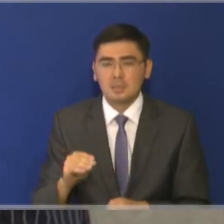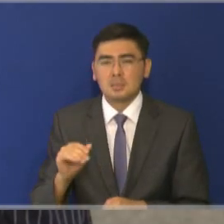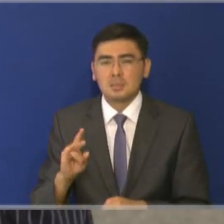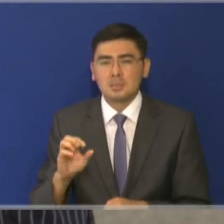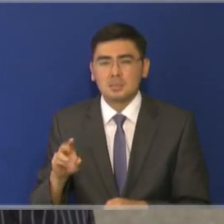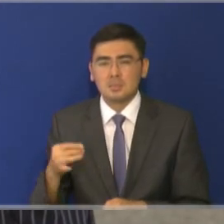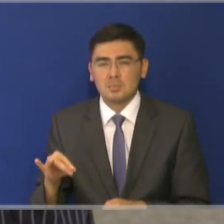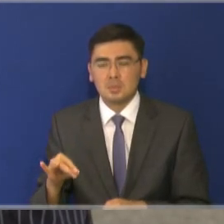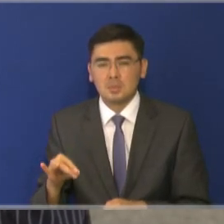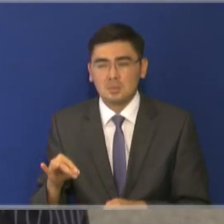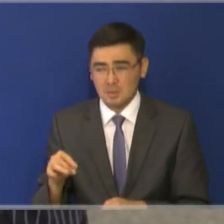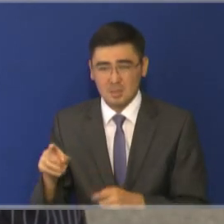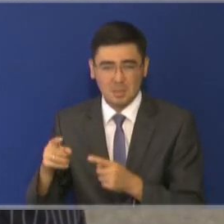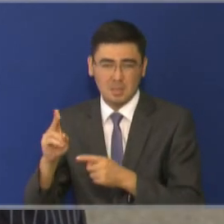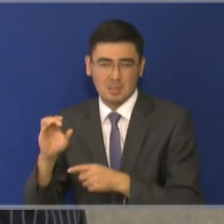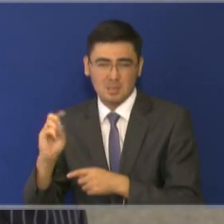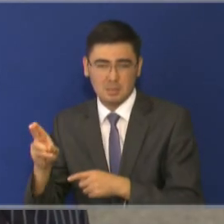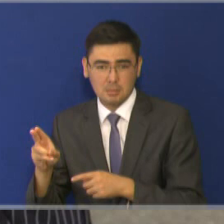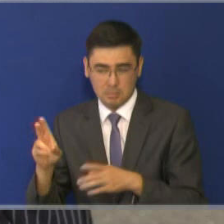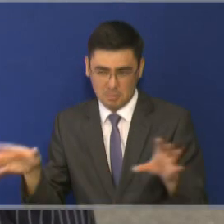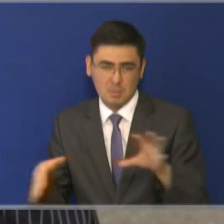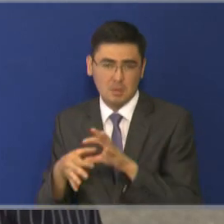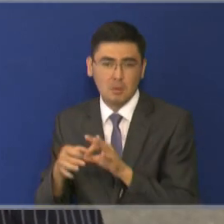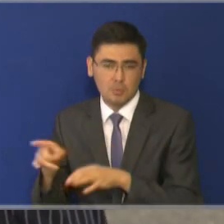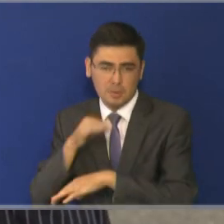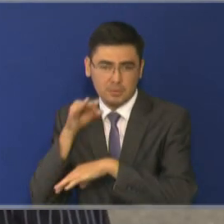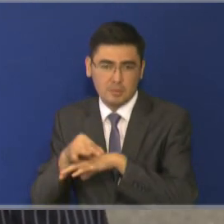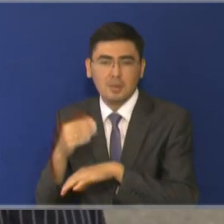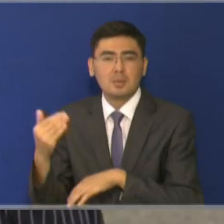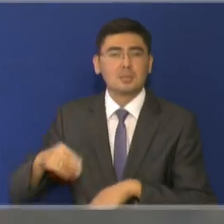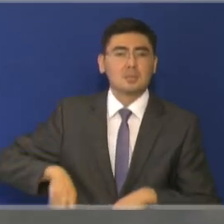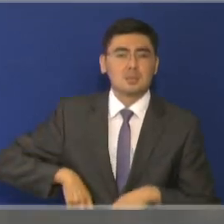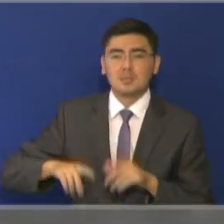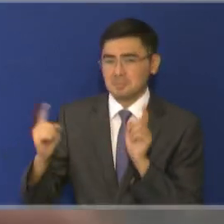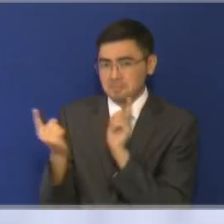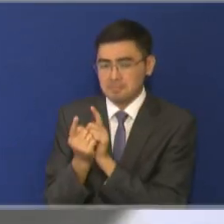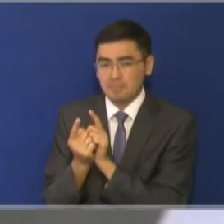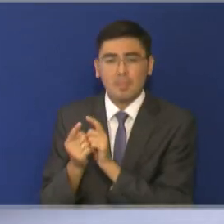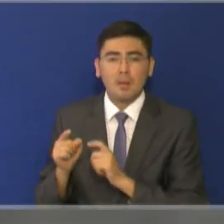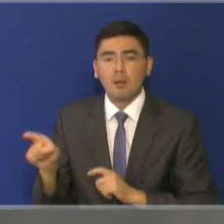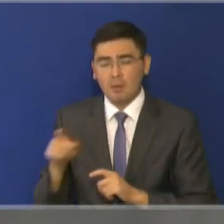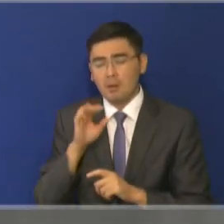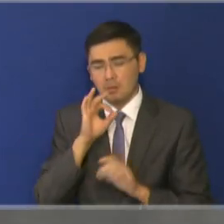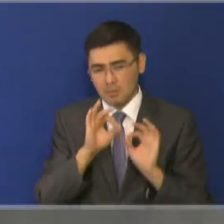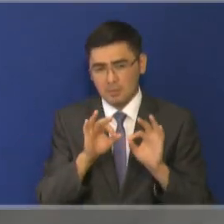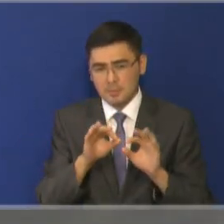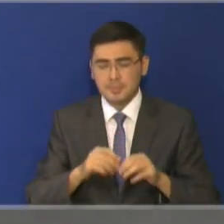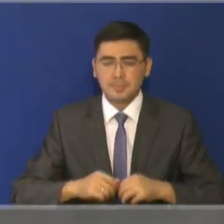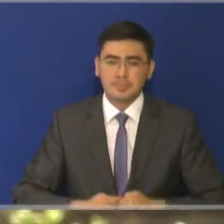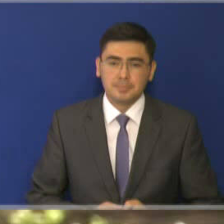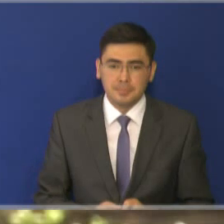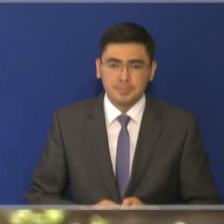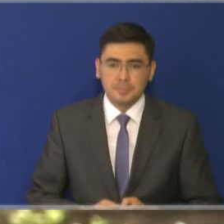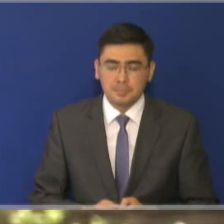ұйымы қызмет көрсетеді. Мәселенің анық-қанығын білу үшін директорымен кездестік. Ұйым басшысы тұрғындар шағымына қатысты былай деп жауап